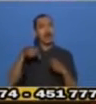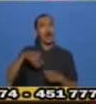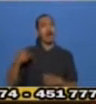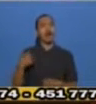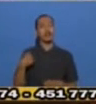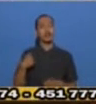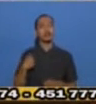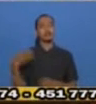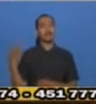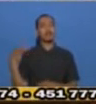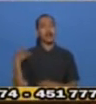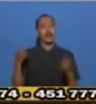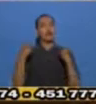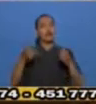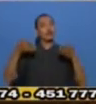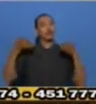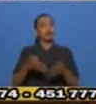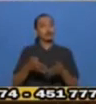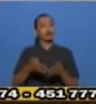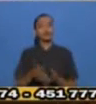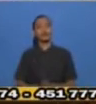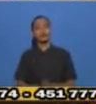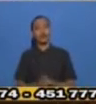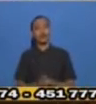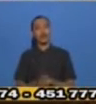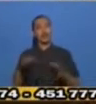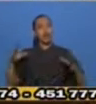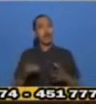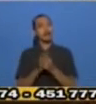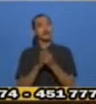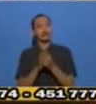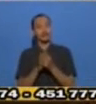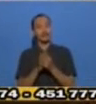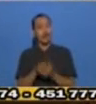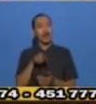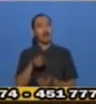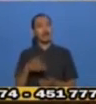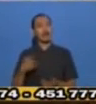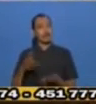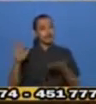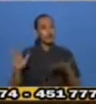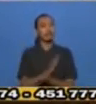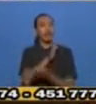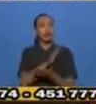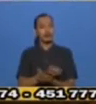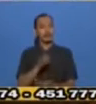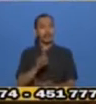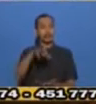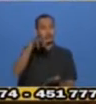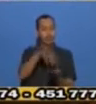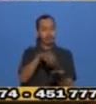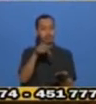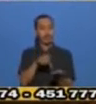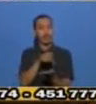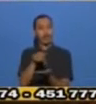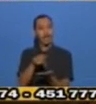terpadu. Ini juga di bareng-bareng gitu ya. Jadi pada satu kesempatan, pada satu tempat itu bisa terselesaikan